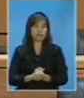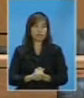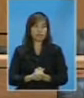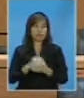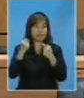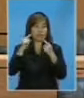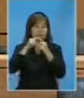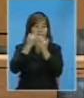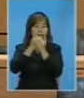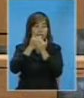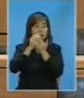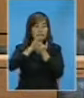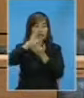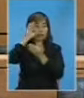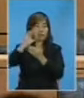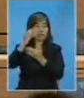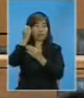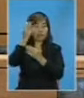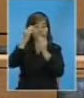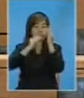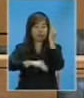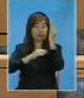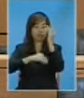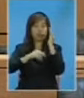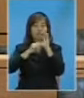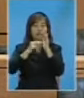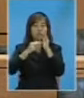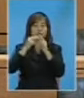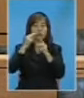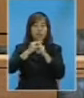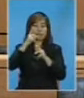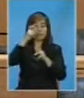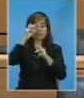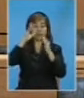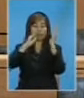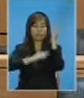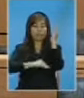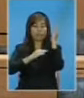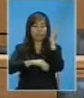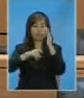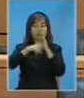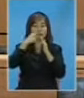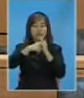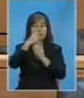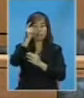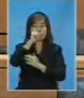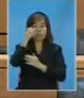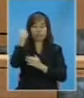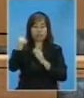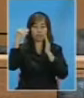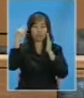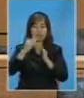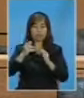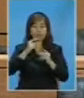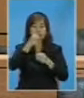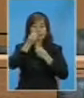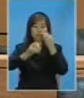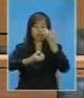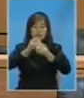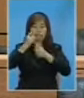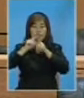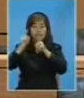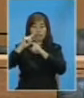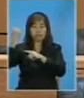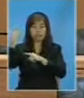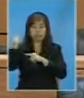การใช้งบประมาณเยอะแยะมากมายก็คือทำให้ความเสียหายในจังหวัดชายแดนภาคใต้เกิดขึ้นเพราะมีการวิพากษ์วิจารณ์ในสังคมว่าการใช้เงินง